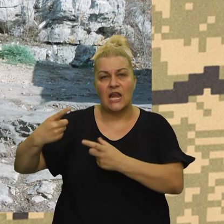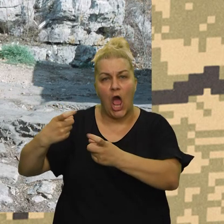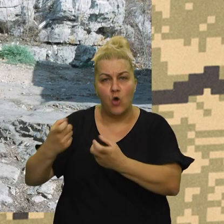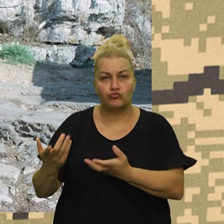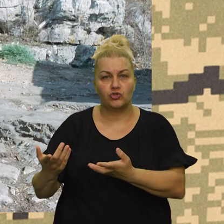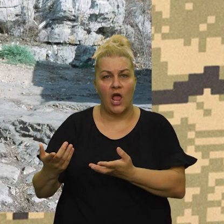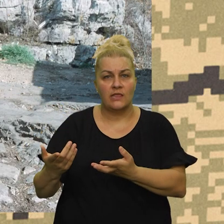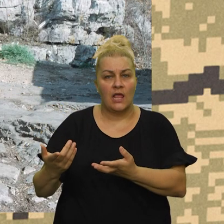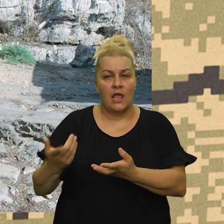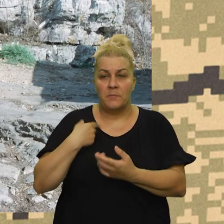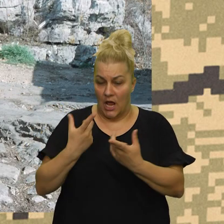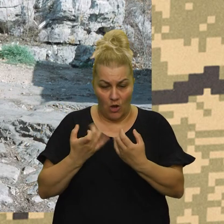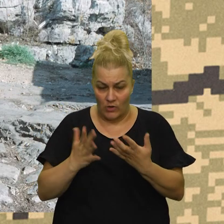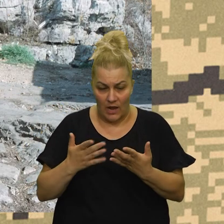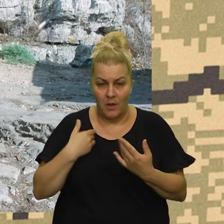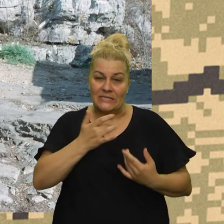srcem.